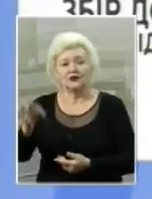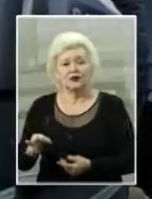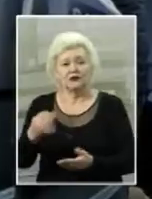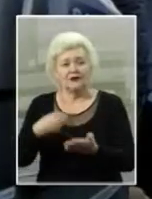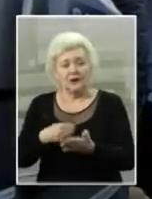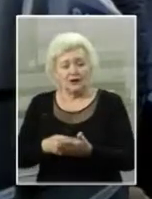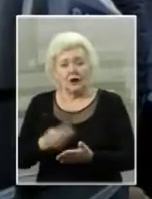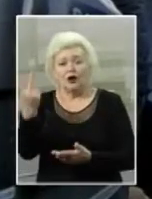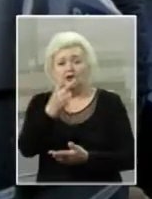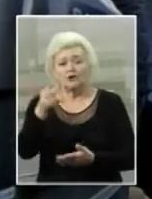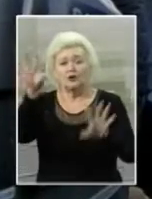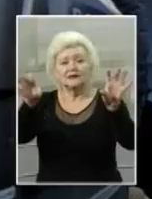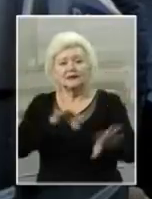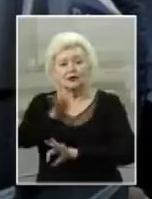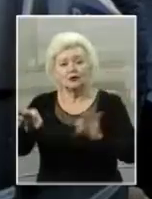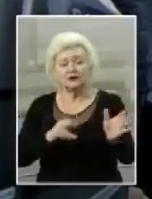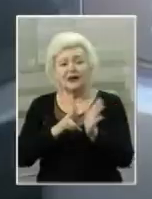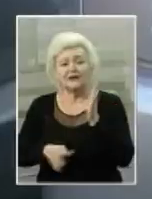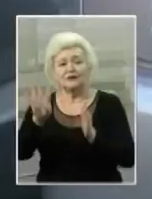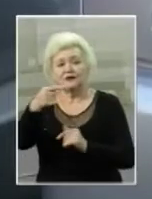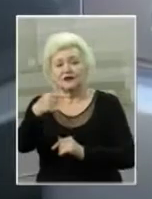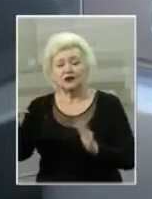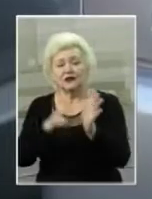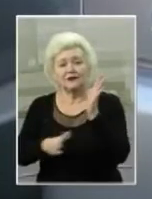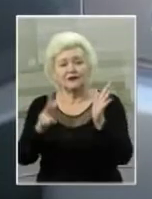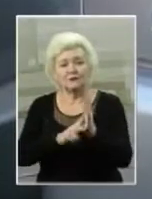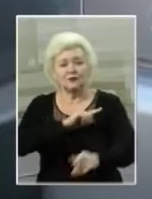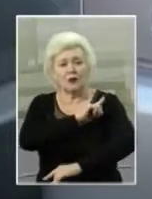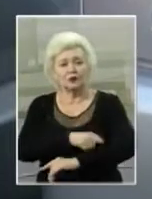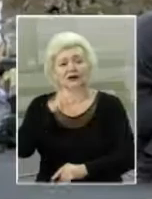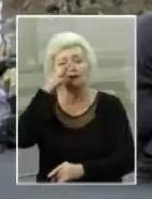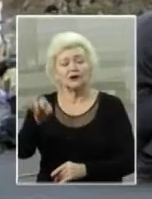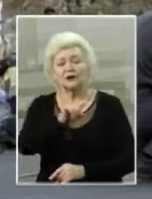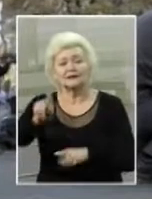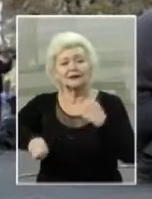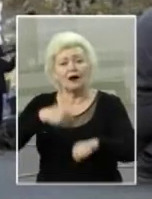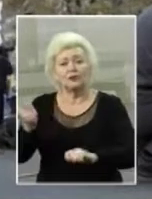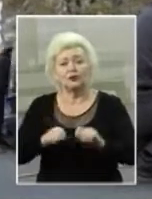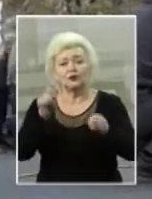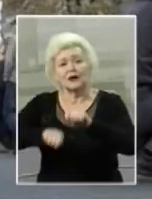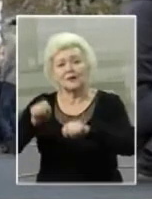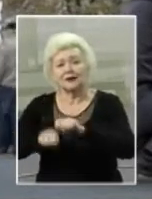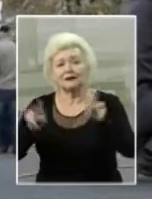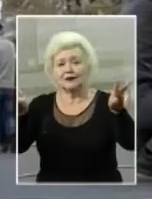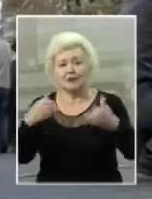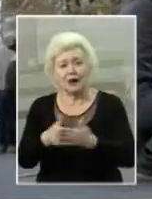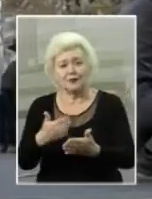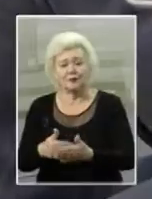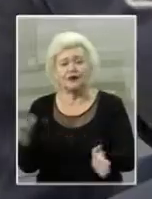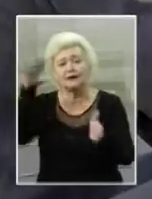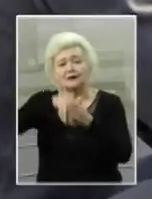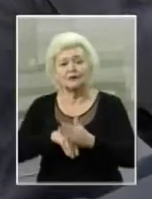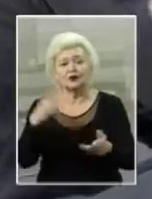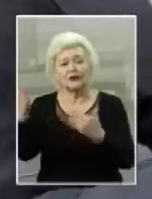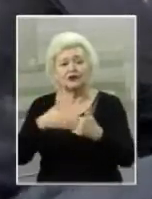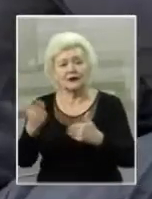вартості. Другий законопроект 8488 посилює відповідальність за порушення митних правил. Приміром, запроваджує